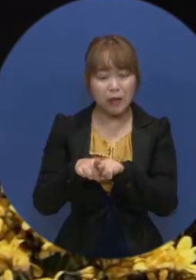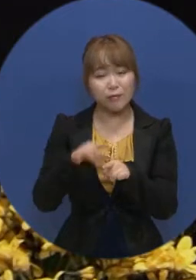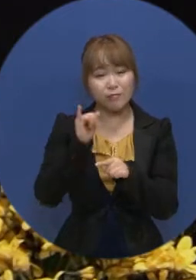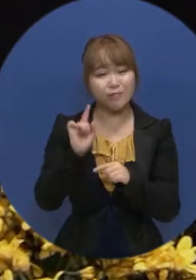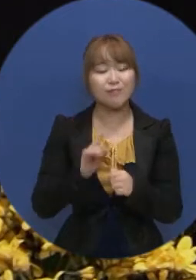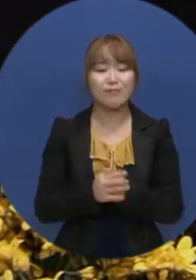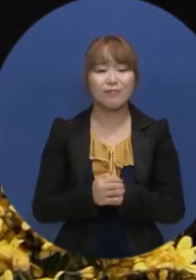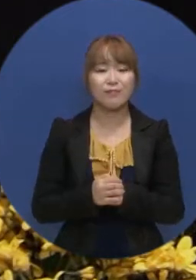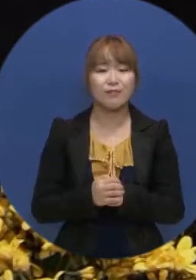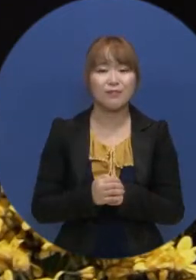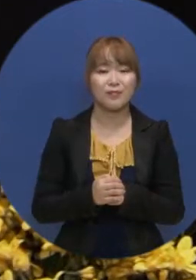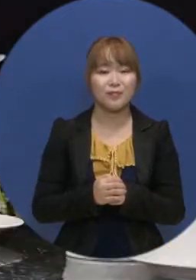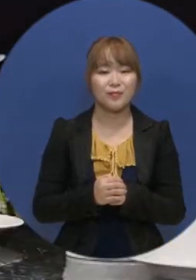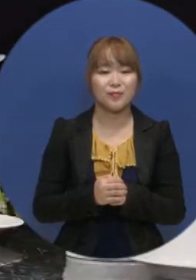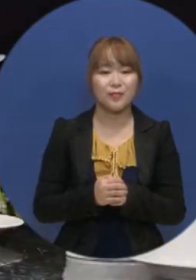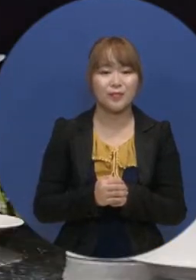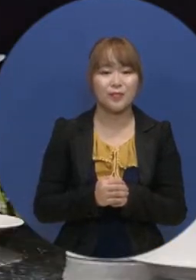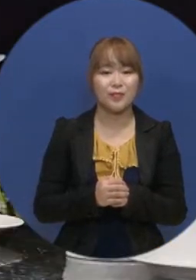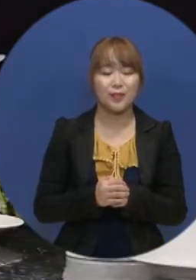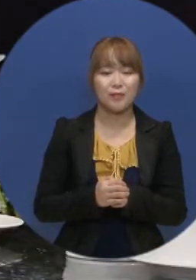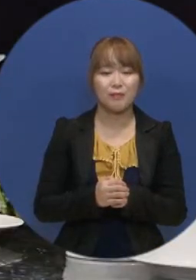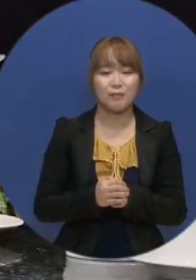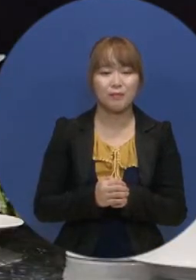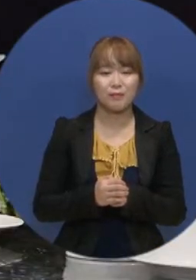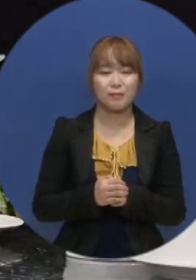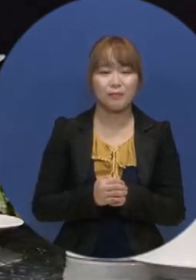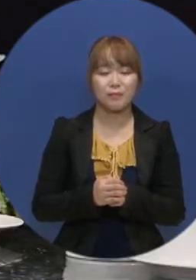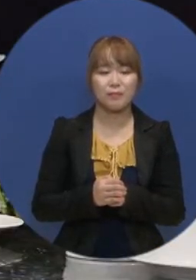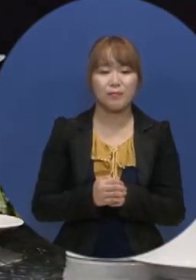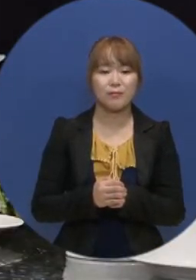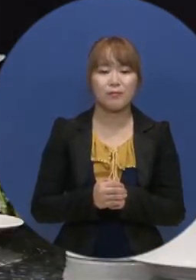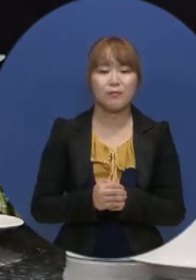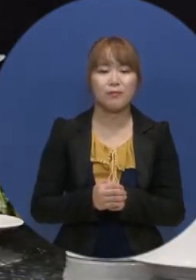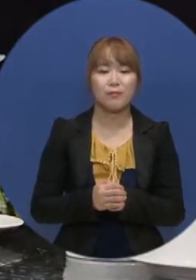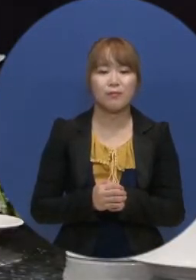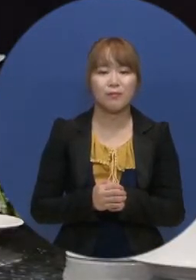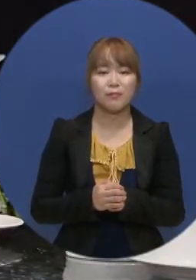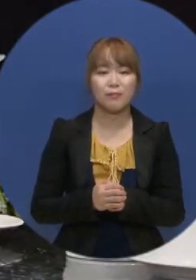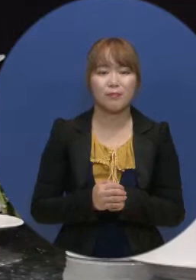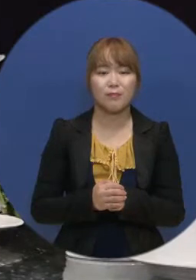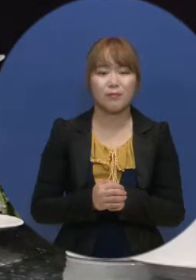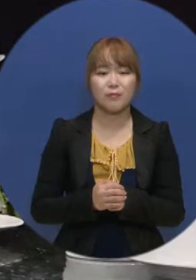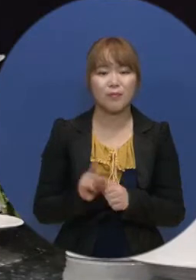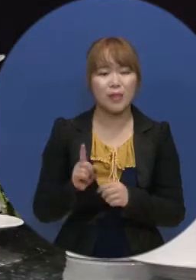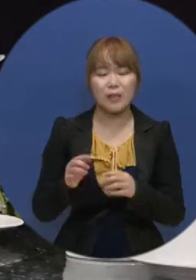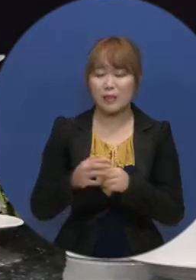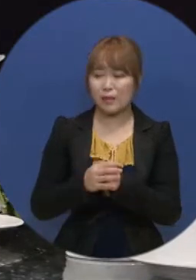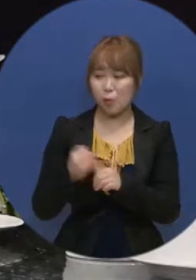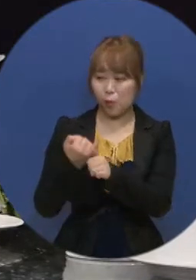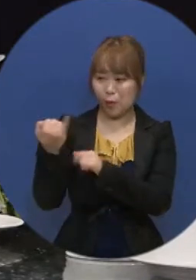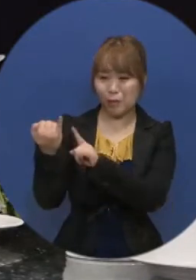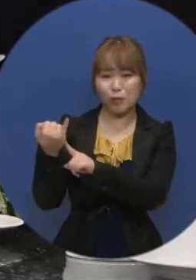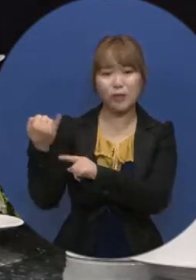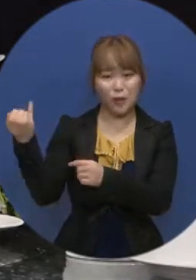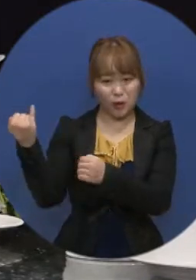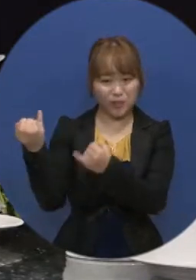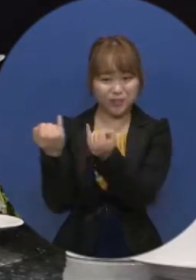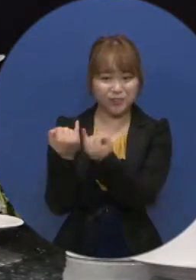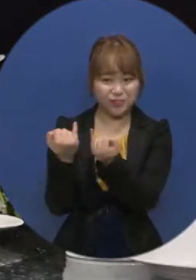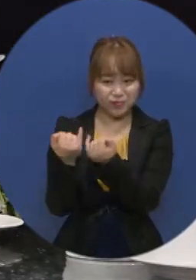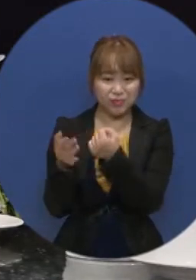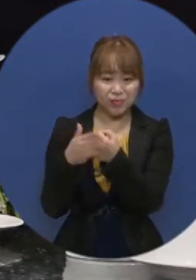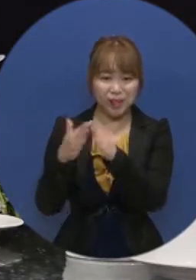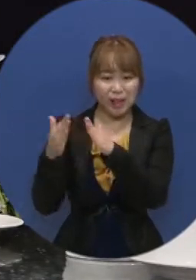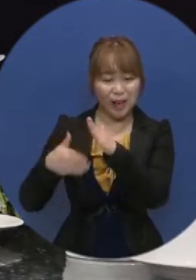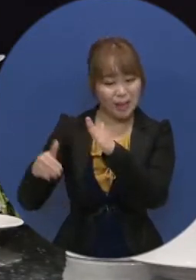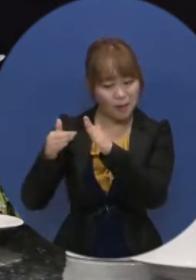있나요? 그 좀 활동 그런 그 사람이 이제 여자이기 때문에 네네. 그 가정적인